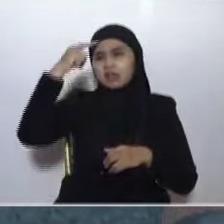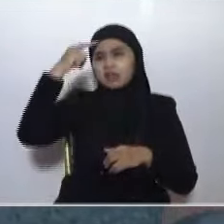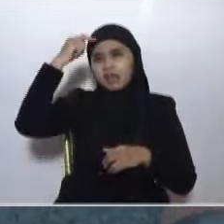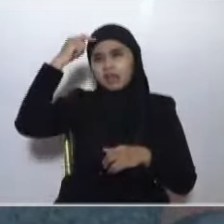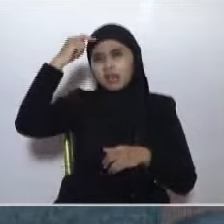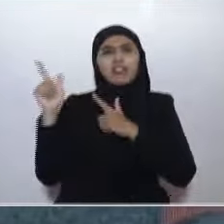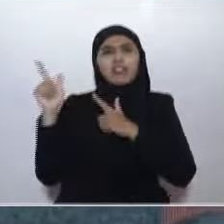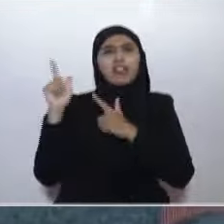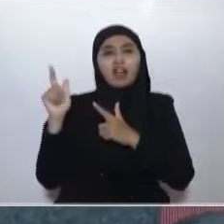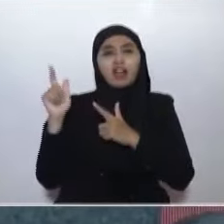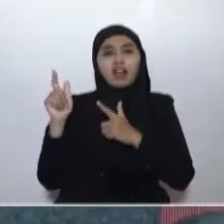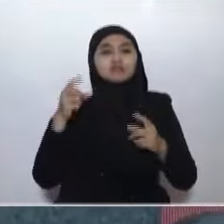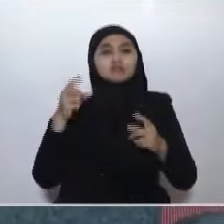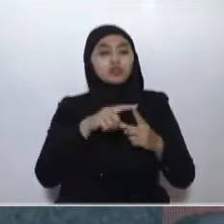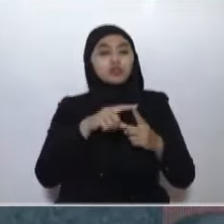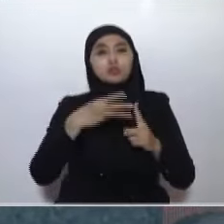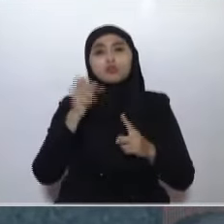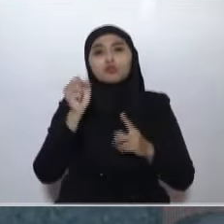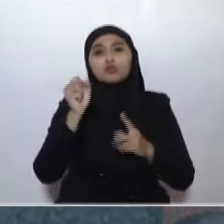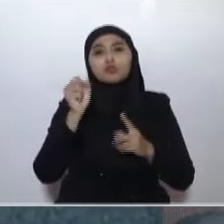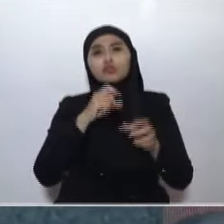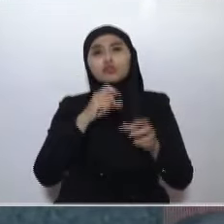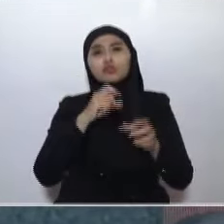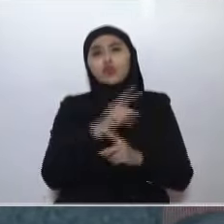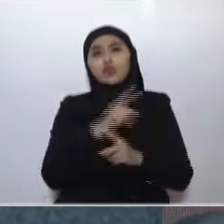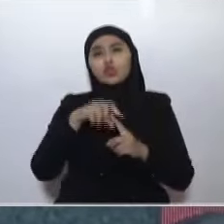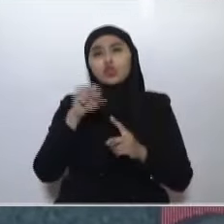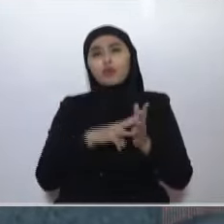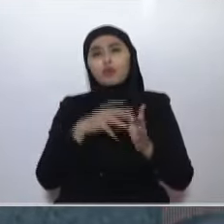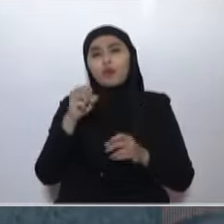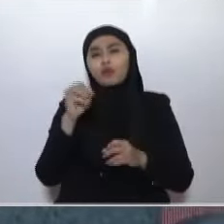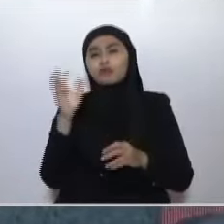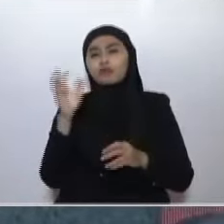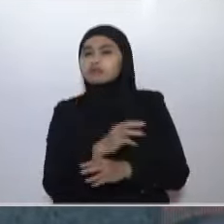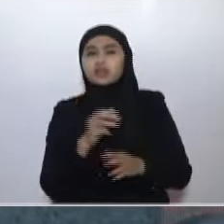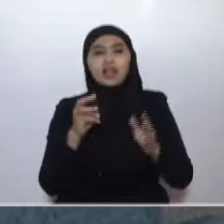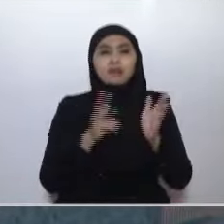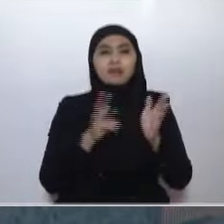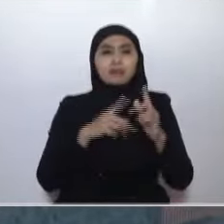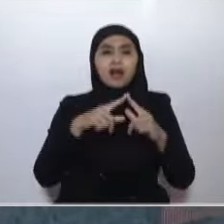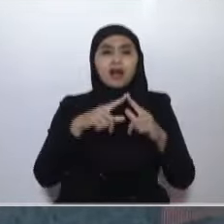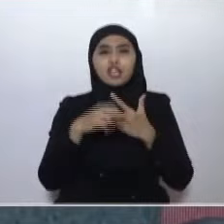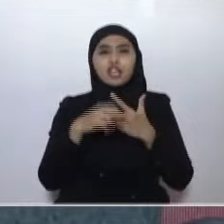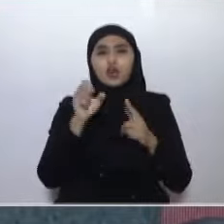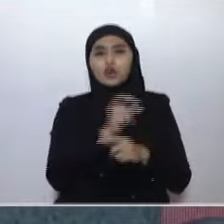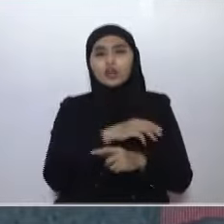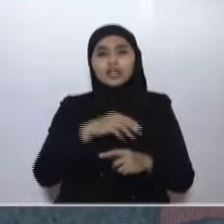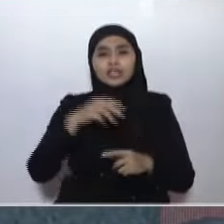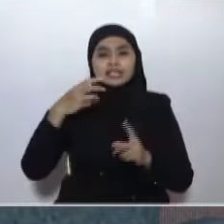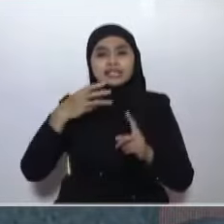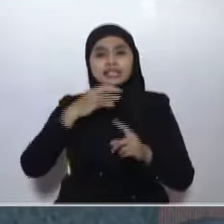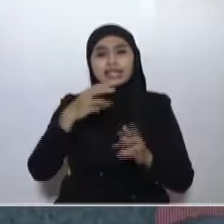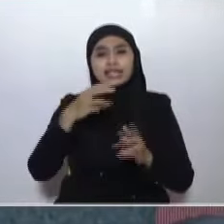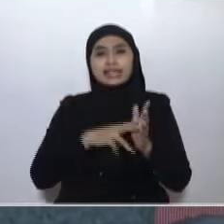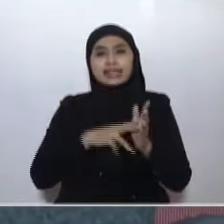Tomo Mayor Jenderal Maun di Projo Mayor Jenderal mustopo dan juga ada Mayor Jenderal Sungkono